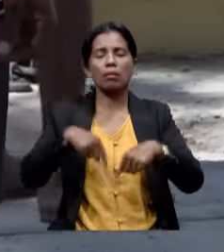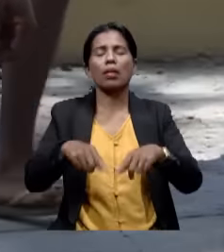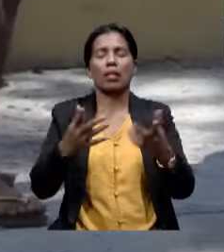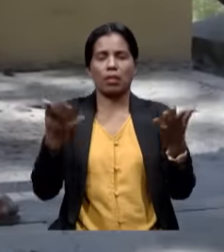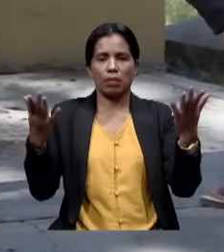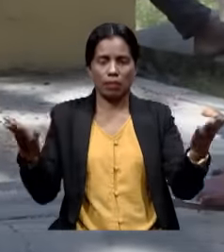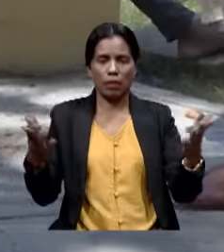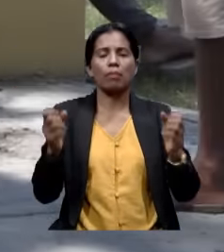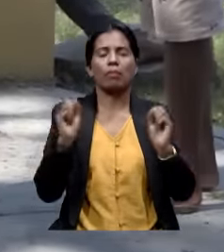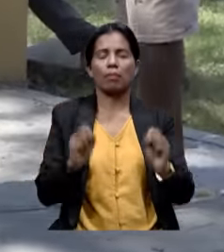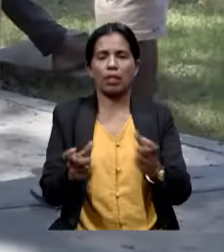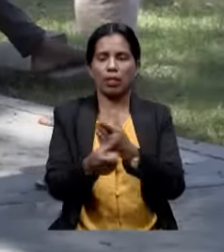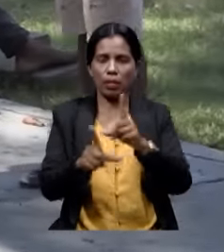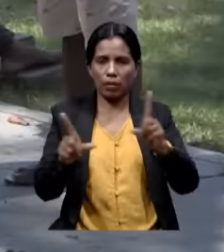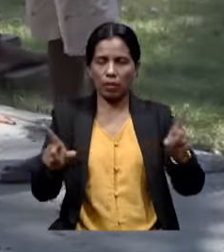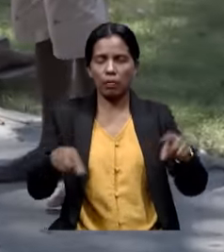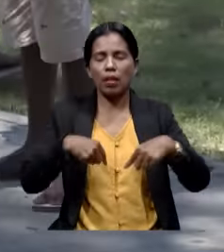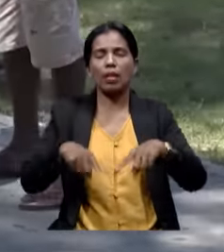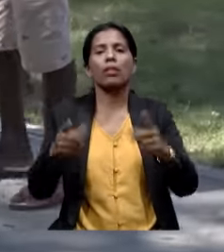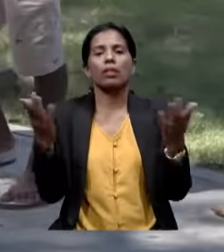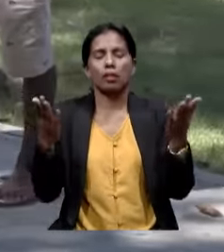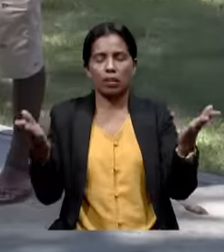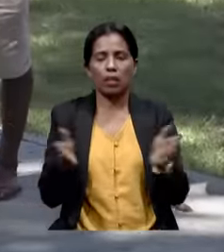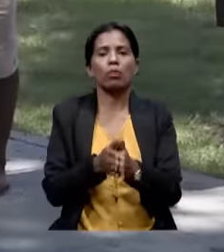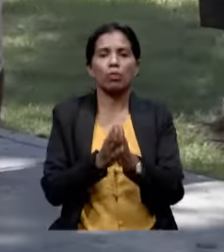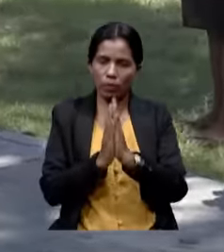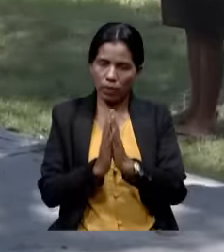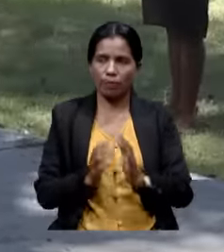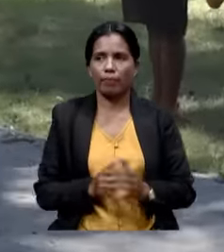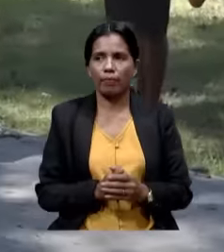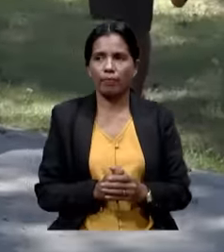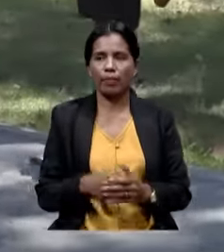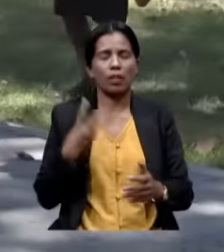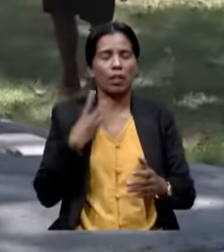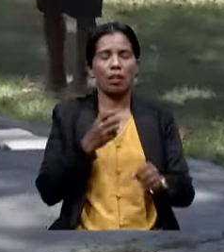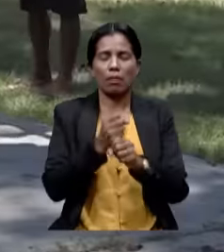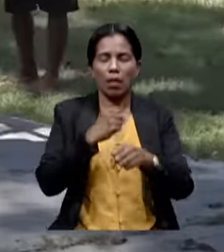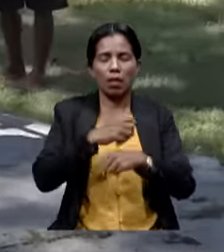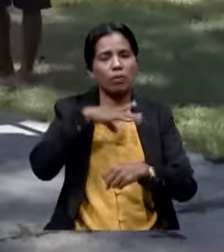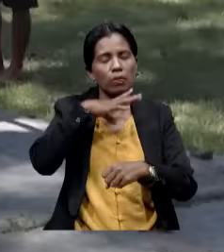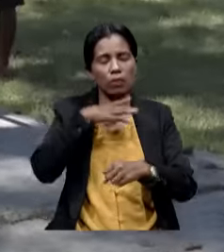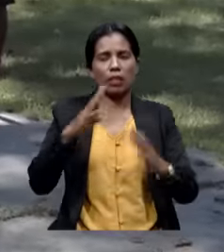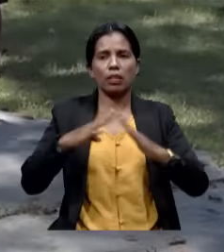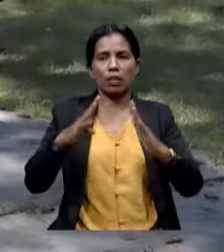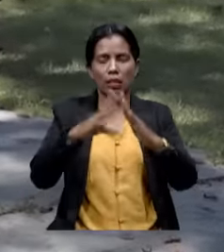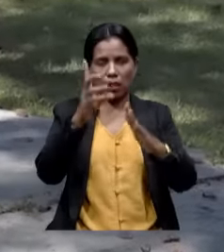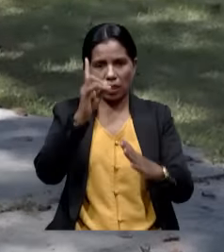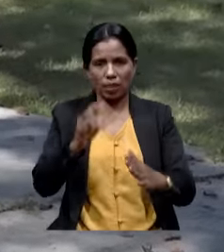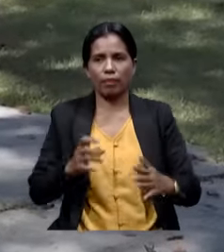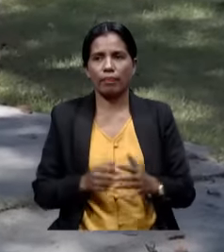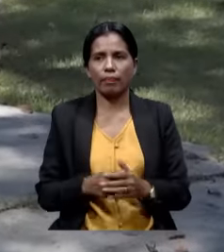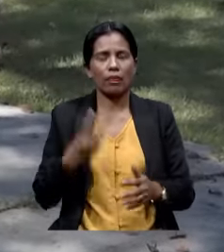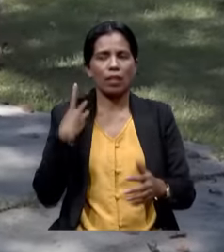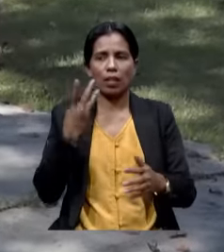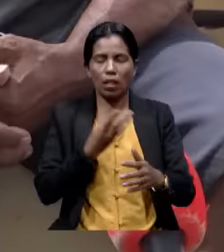bele livre, palo se Eleba atu husu. Ami ami makalo fuer sidadi, dili, i